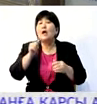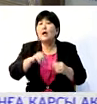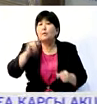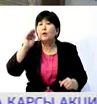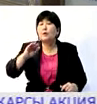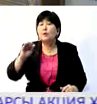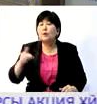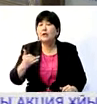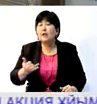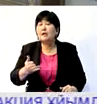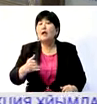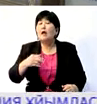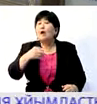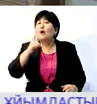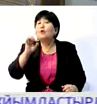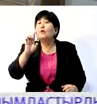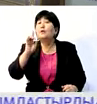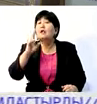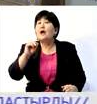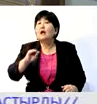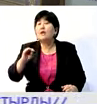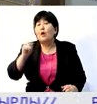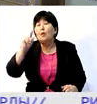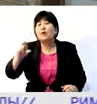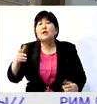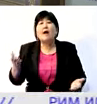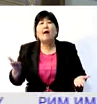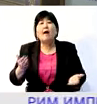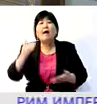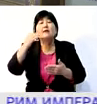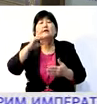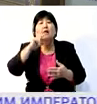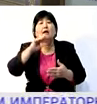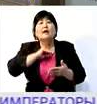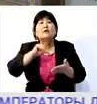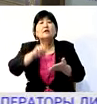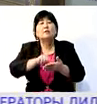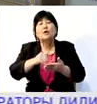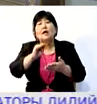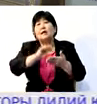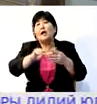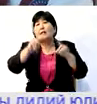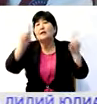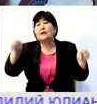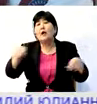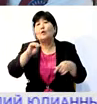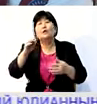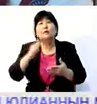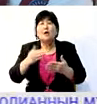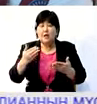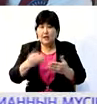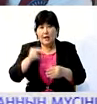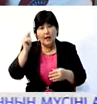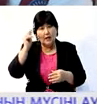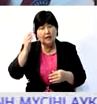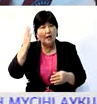оқушыға рубрика жасалды. Рубрикада оқушылардың қай жерден қате жіберілгені барлығы тақтада көрсетіліп тұрды. Жаңартылған білім